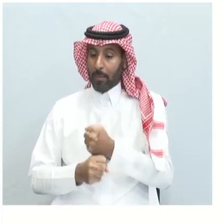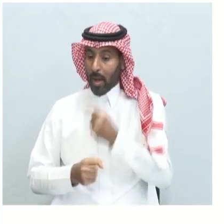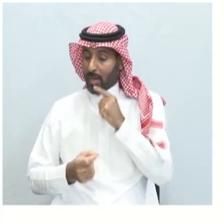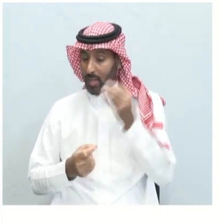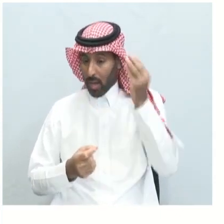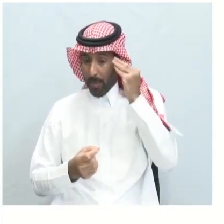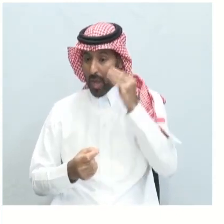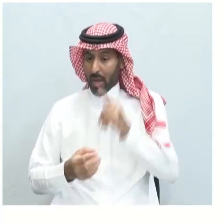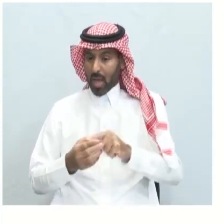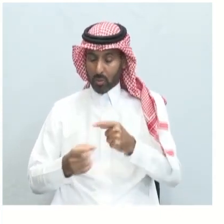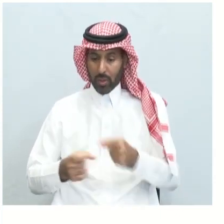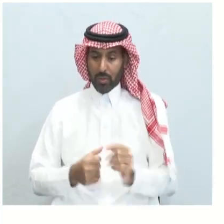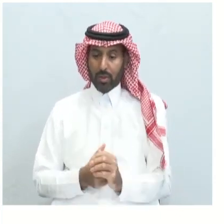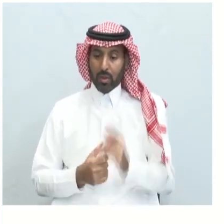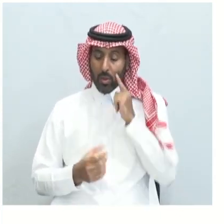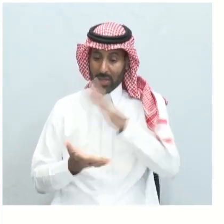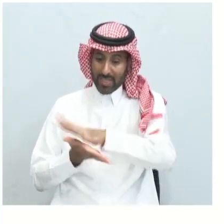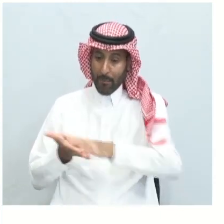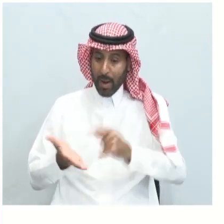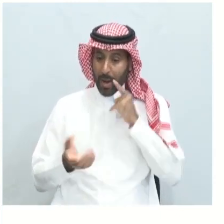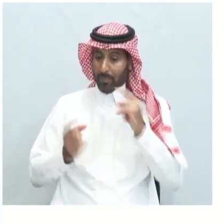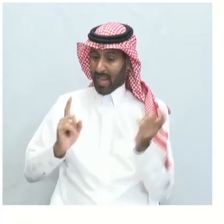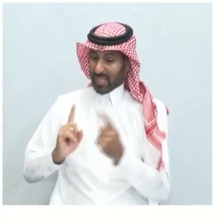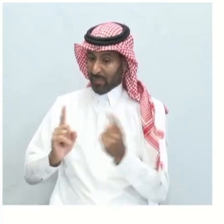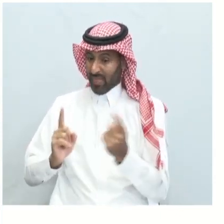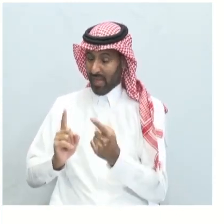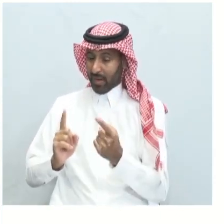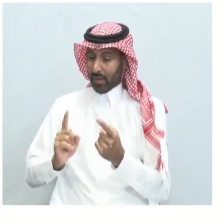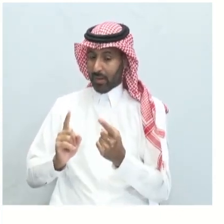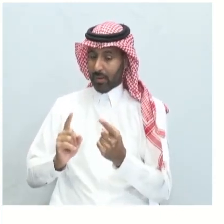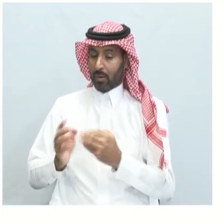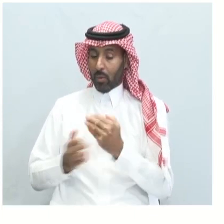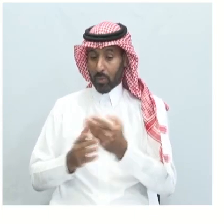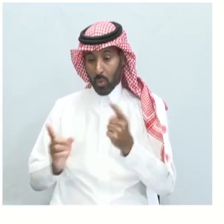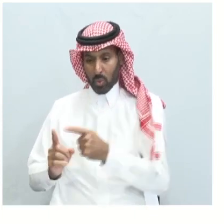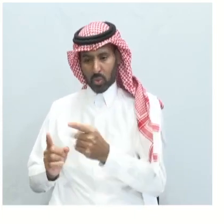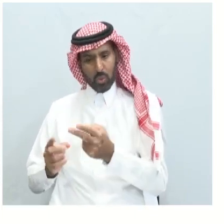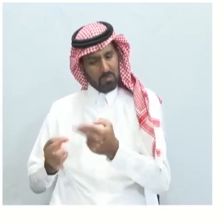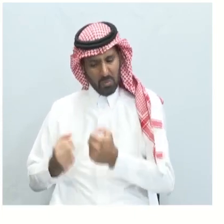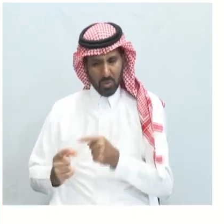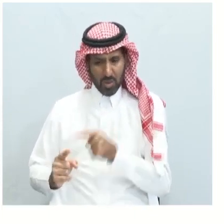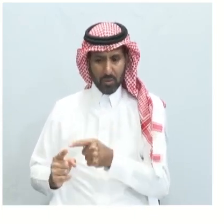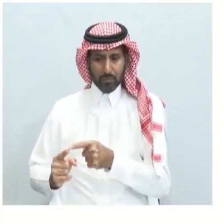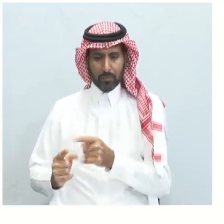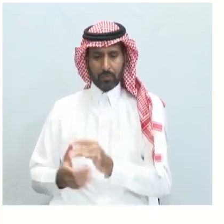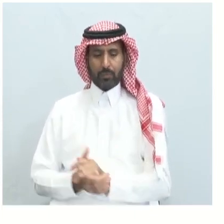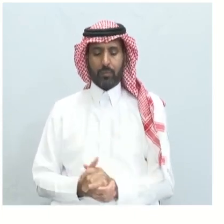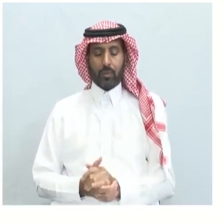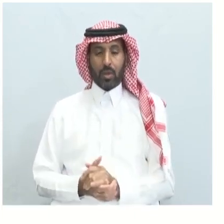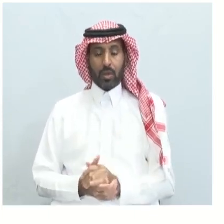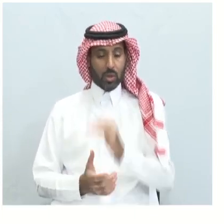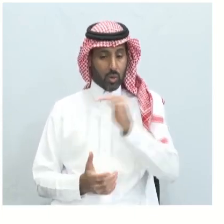البيانات والانظمه والشبكات من الهجمات الضاره ومن الوصول غير المصرح به